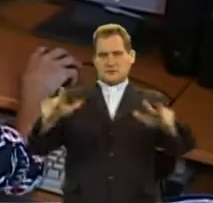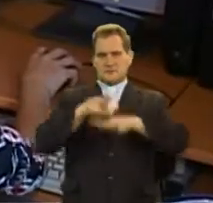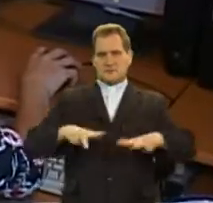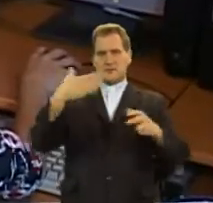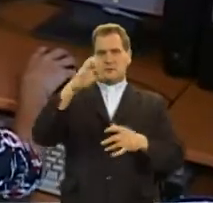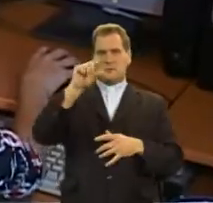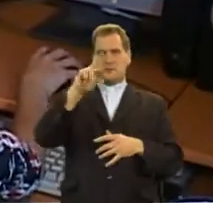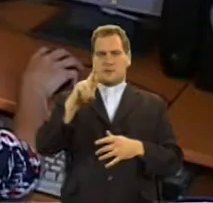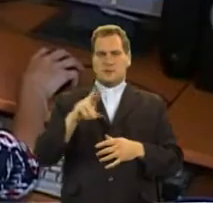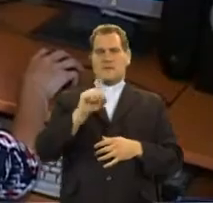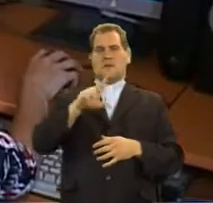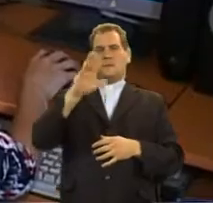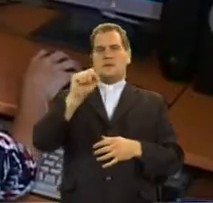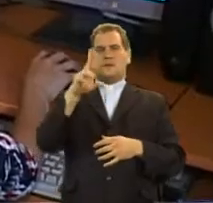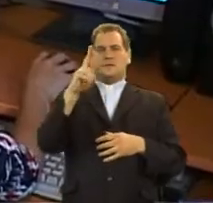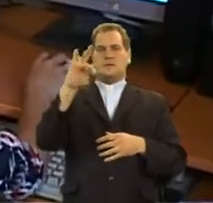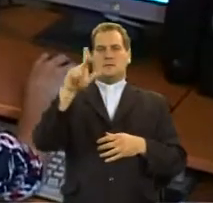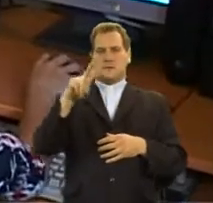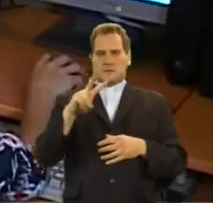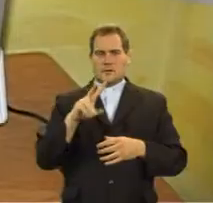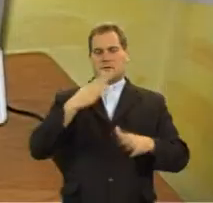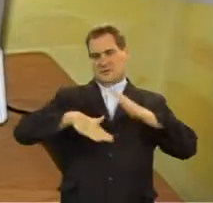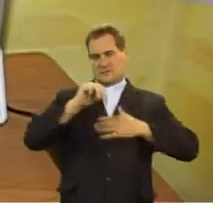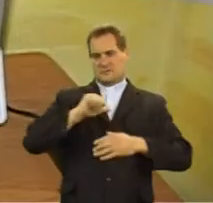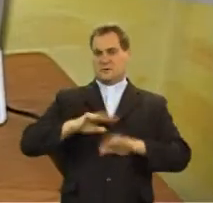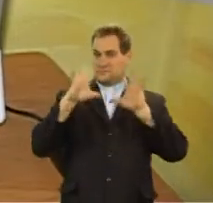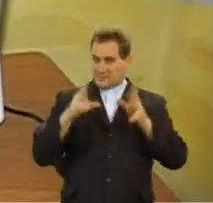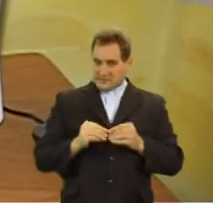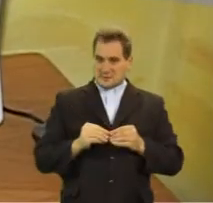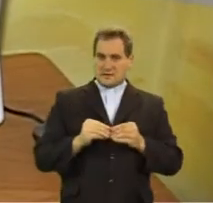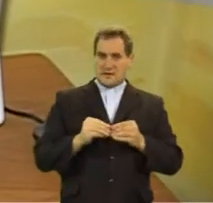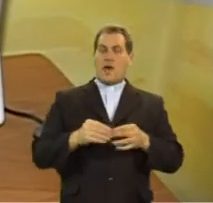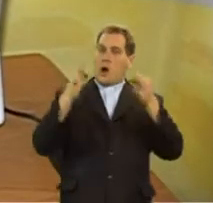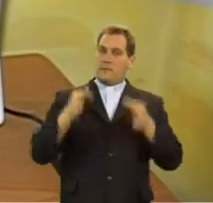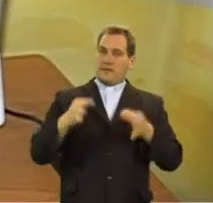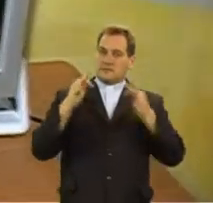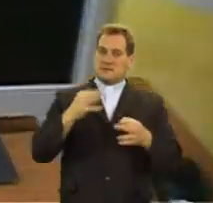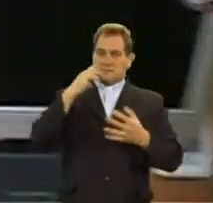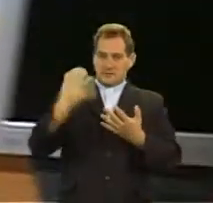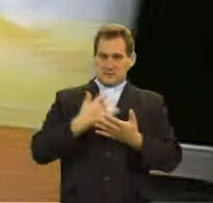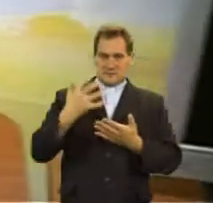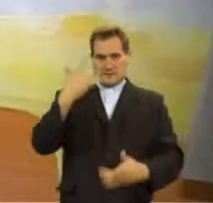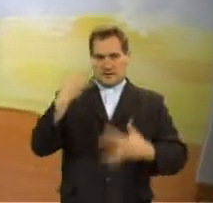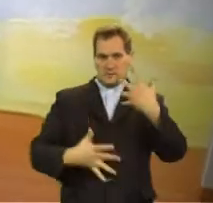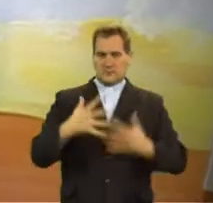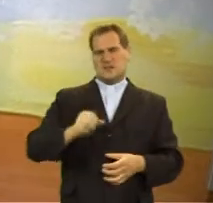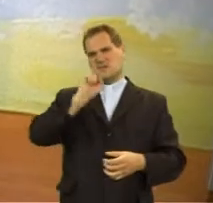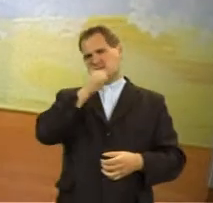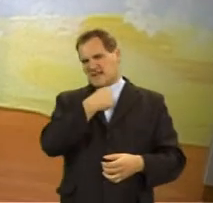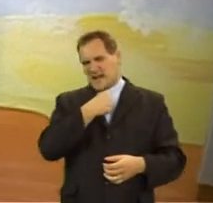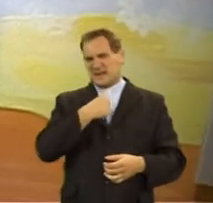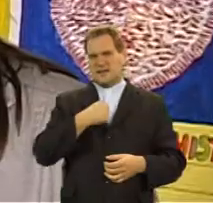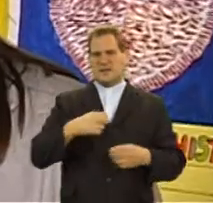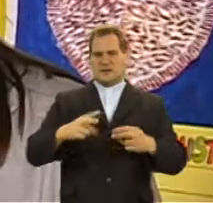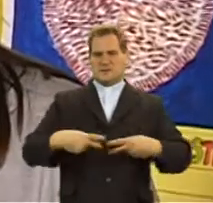Bartku z perspektywy posiadania nowego sprzętu cieszą się wszyscy. Obecnie wykorzystywane komputery to sprzęt stary, przekazany z